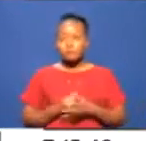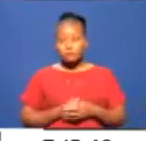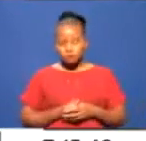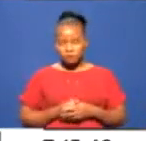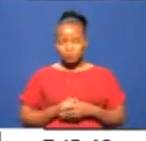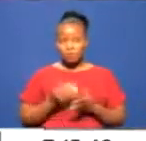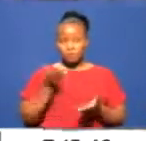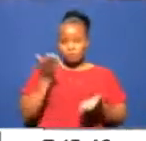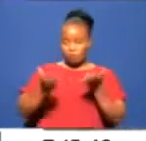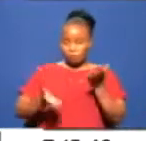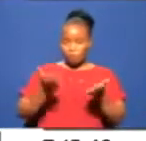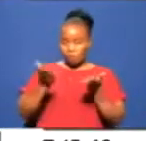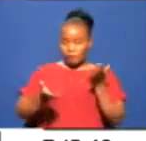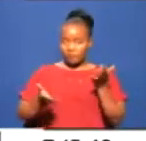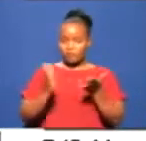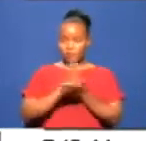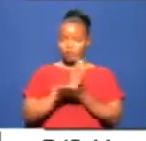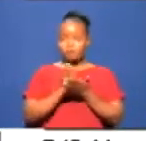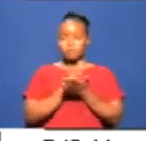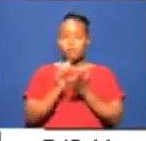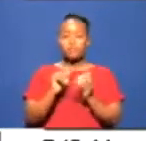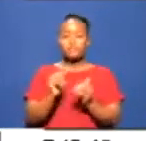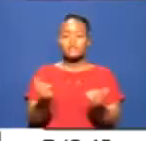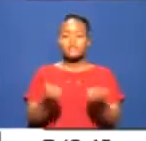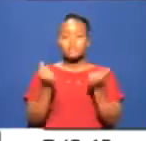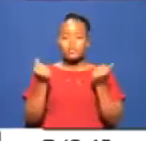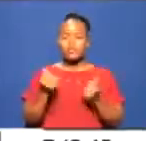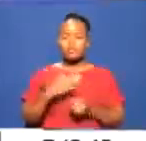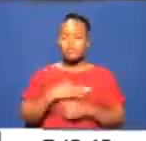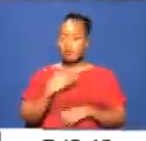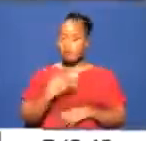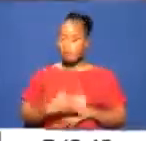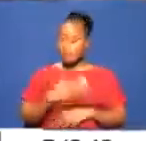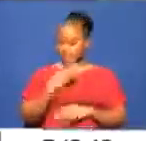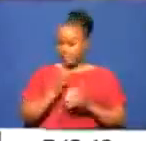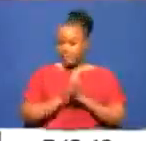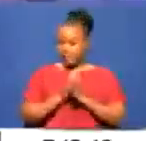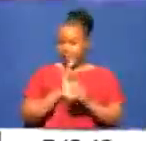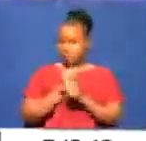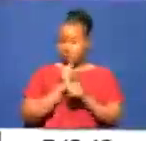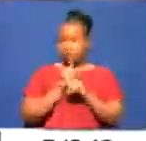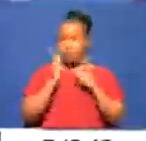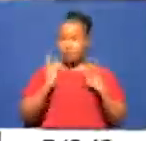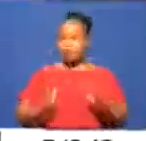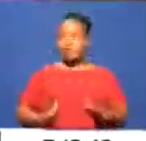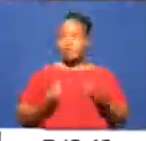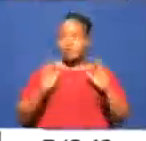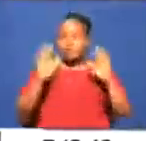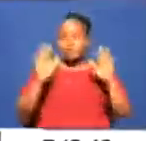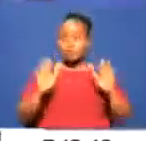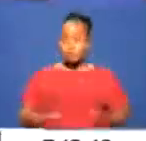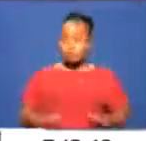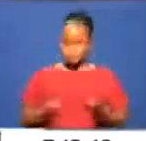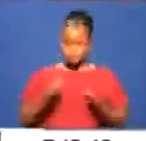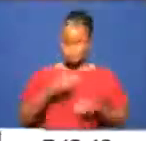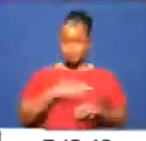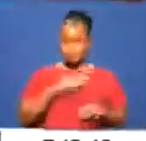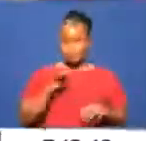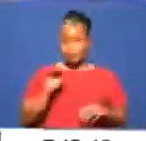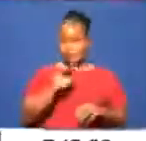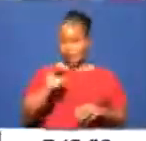my guests and my staff is paramount. My urge is for all Kenyans to take the